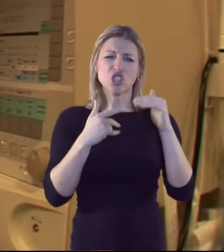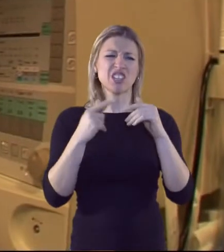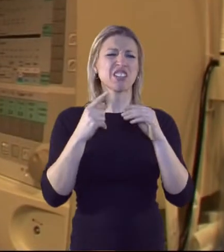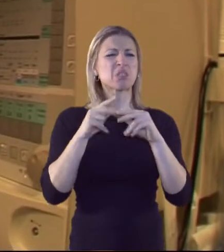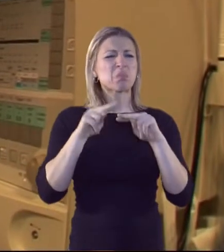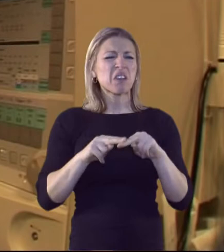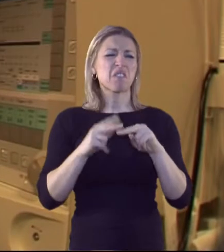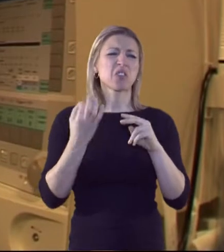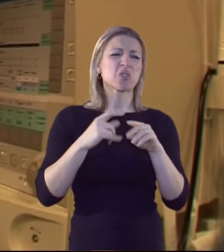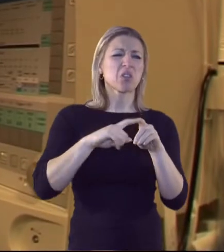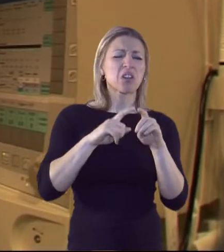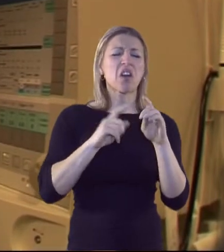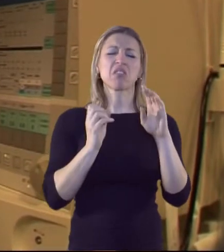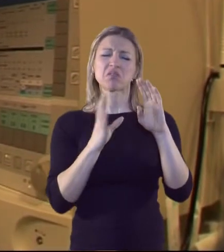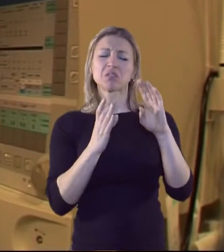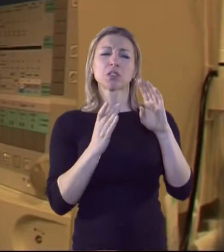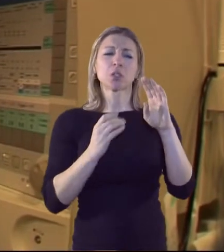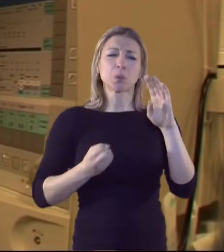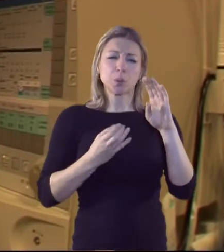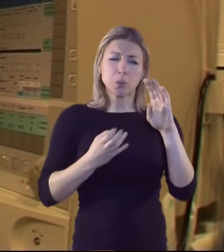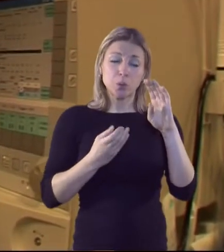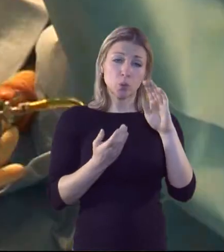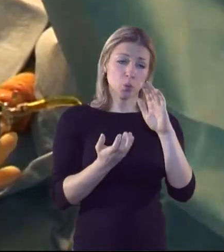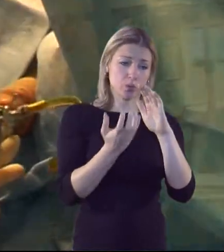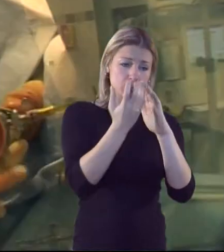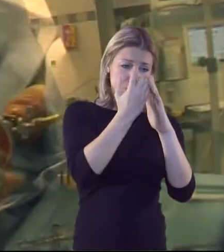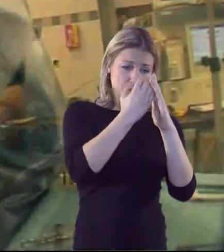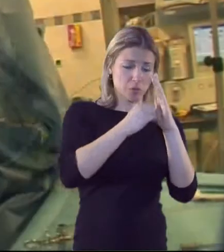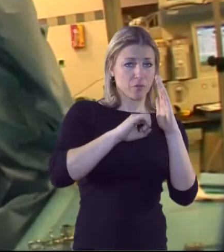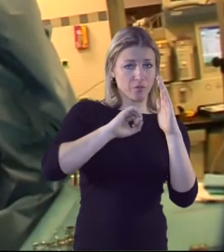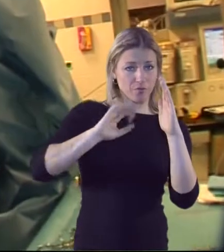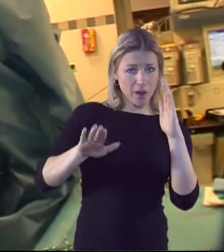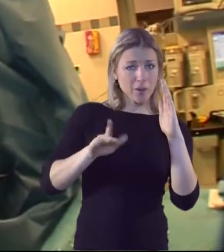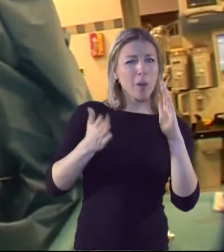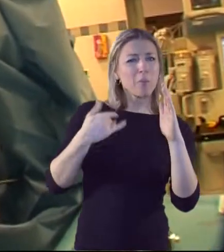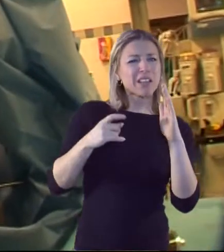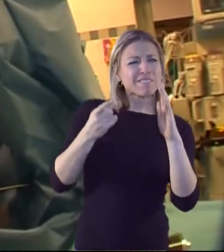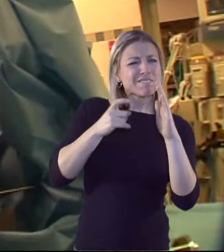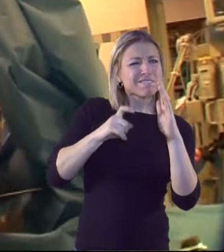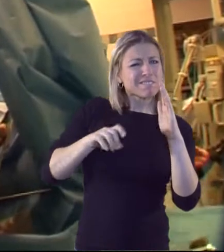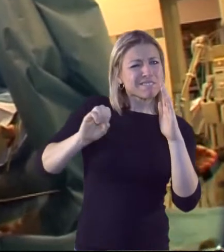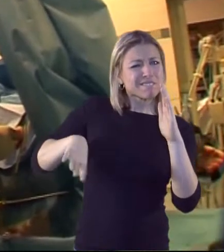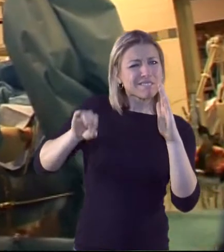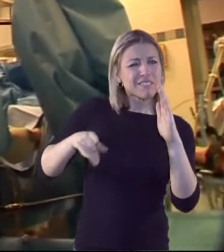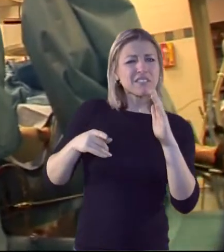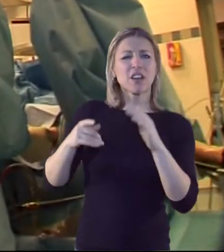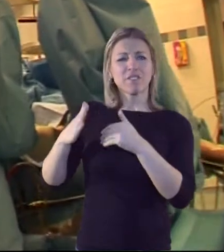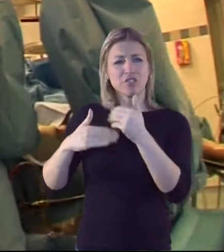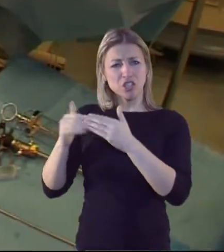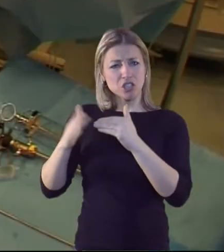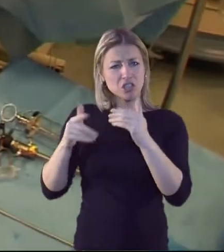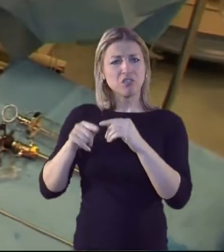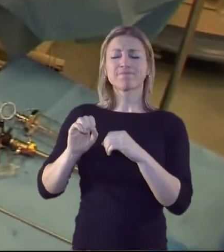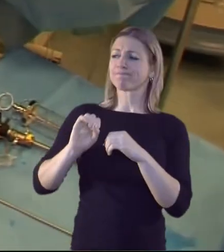Odsátou odstraněnou tkáň prostaty odesíláme na histologické vyšetření. Na konci operace je nutné zavedení močové cévky k